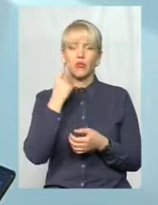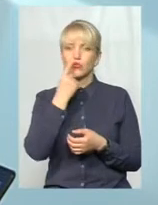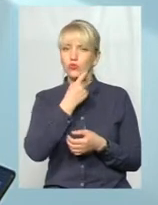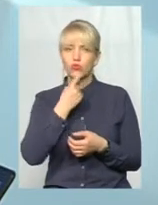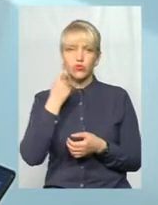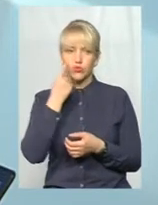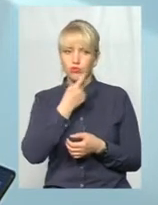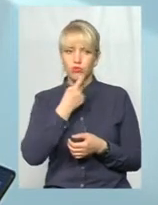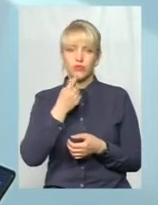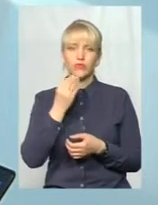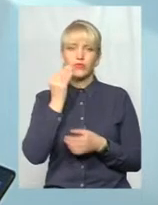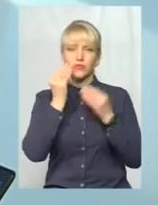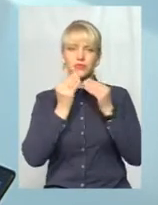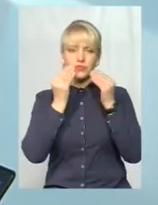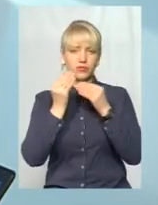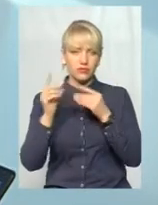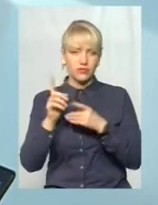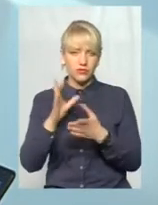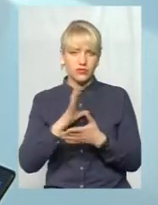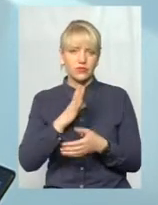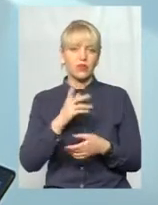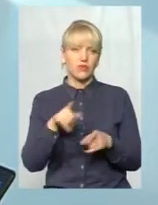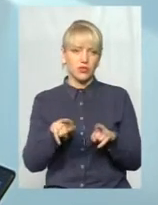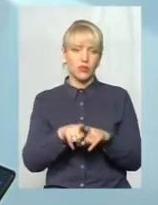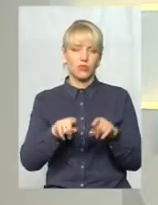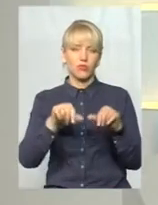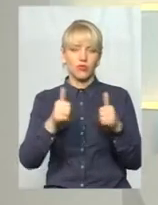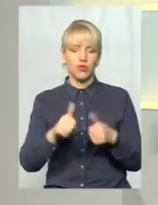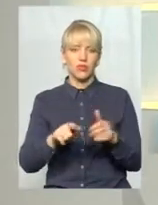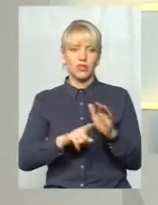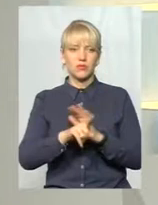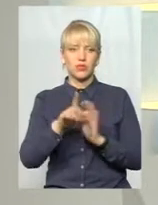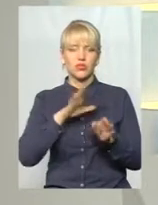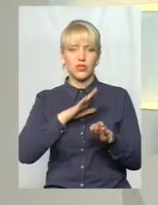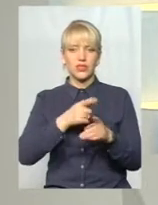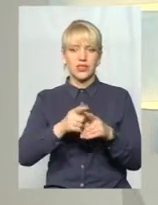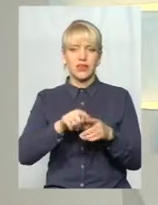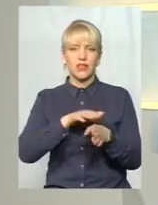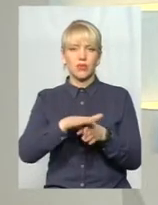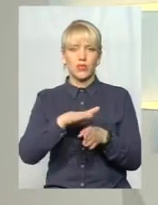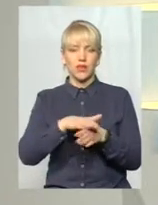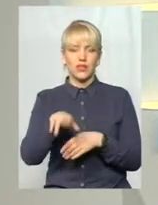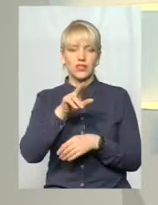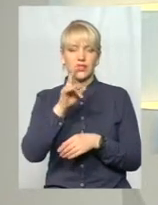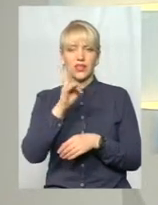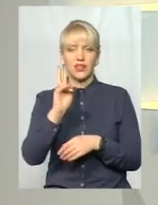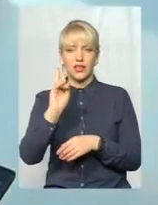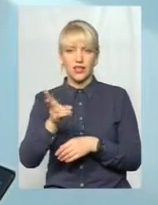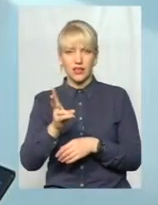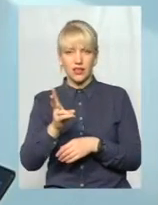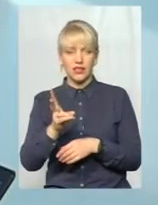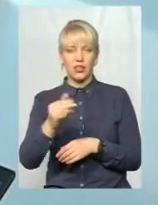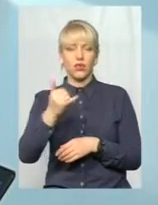протезах, те, що в нас є такий формат. Тобто в такому форматі спочатку відбувалося ДНК і вже фактично в